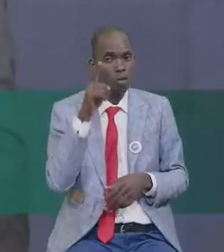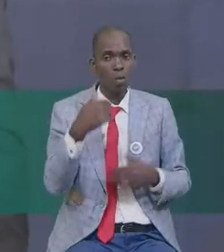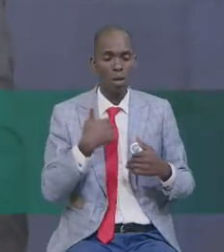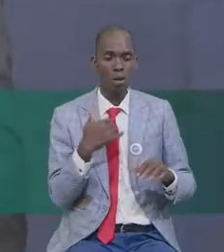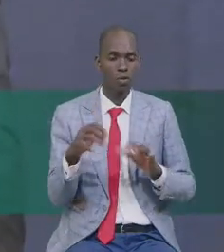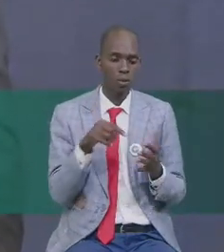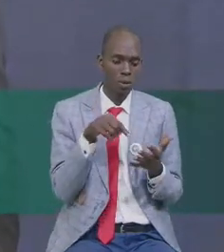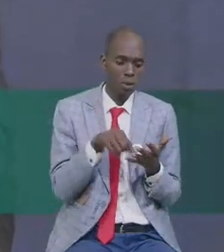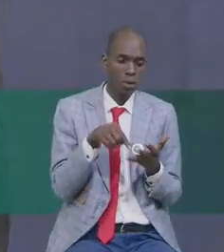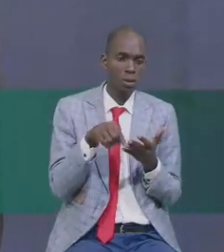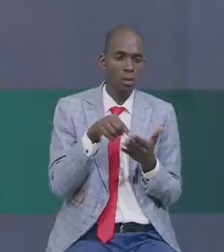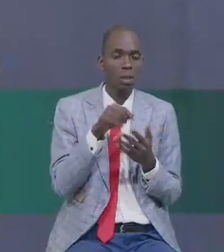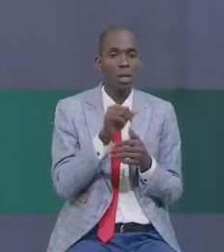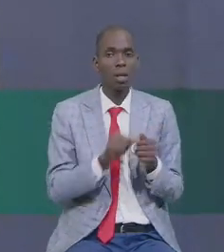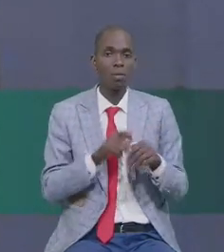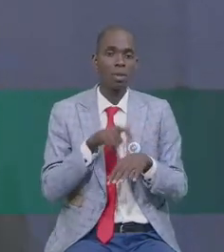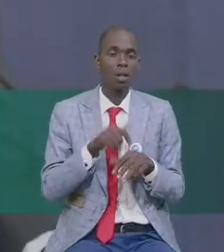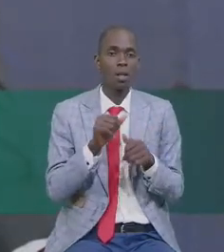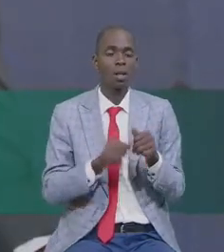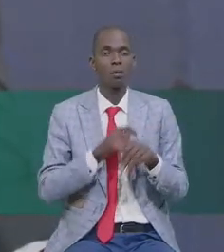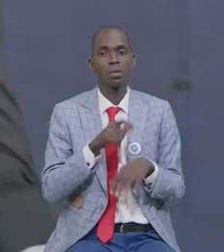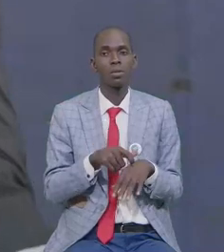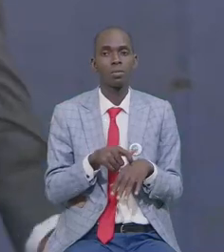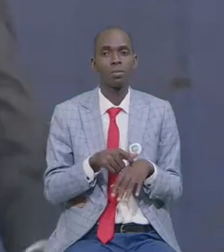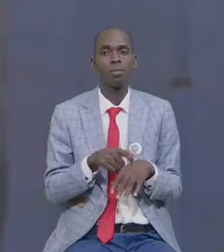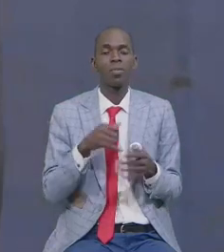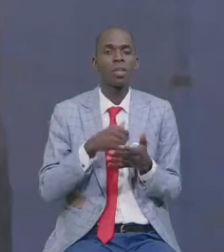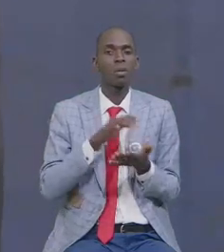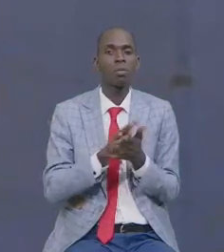Parce que tu l'as fait à tout moment, à tout moment, à tout moment.